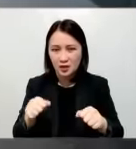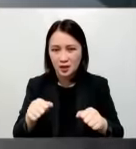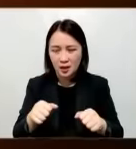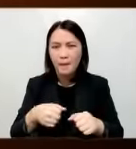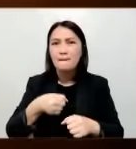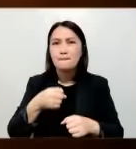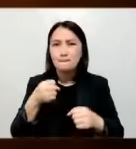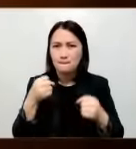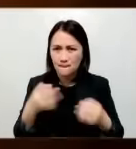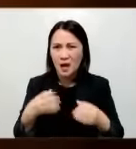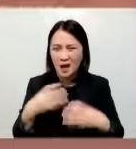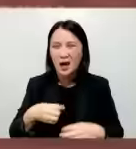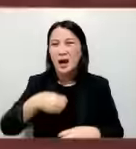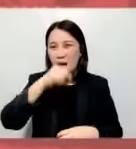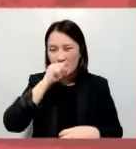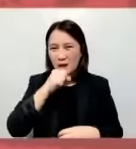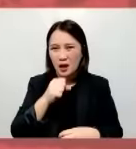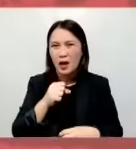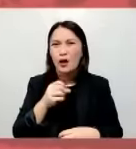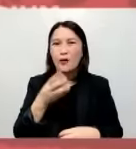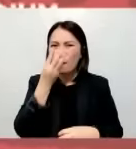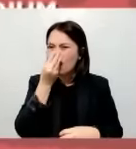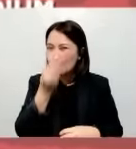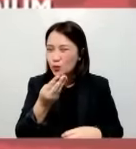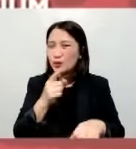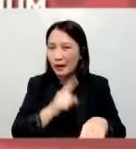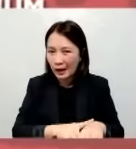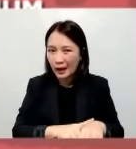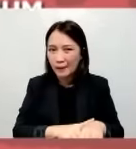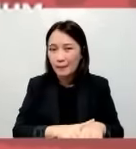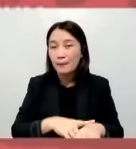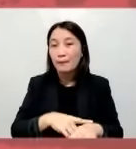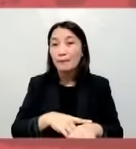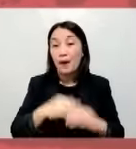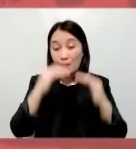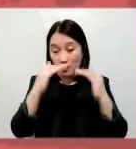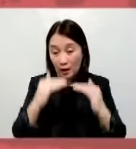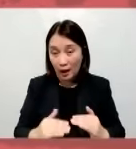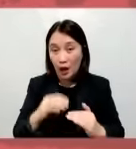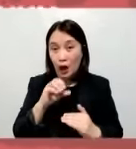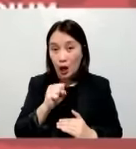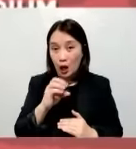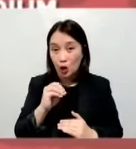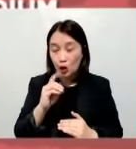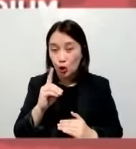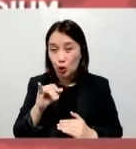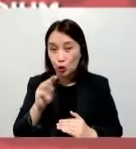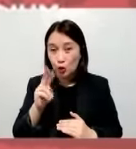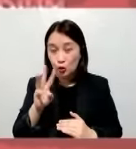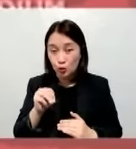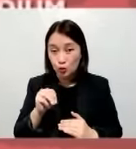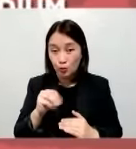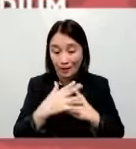ng tubig sa loob ng maikling panahon, maaaring bumagsak ang sodium sa dugo. Ang tawag dyan, hyponatremia. Kapag sobra kasi